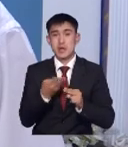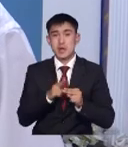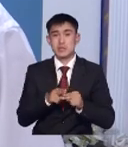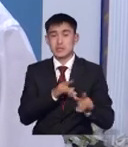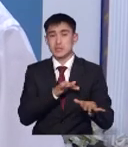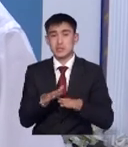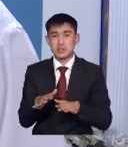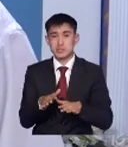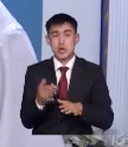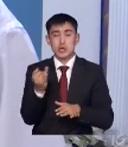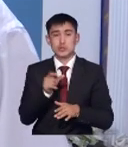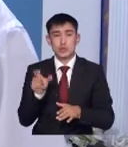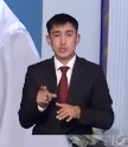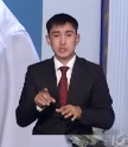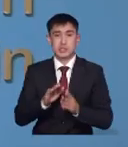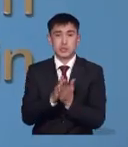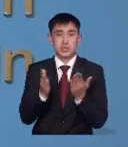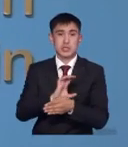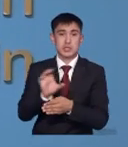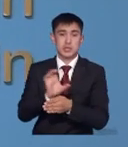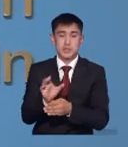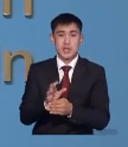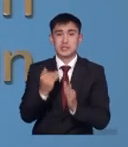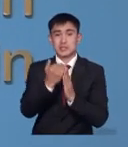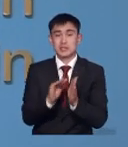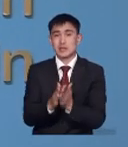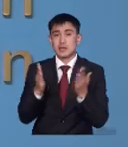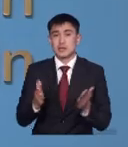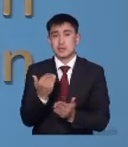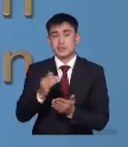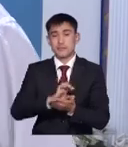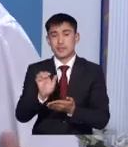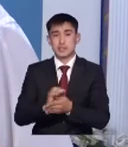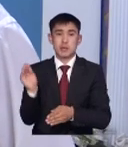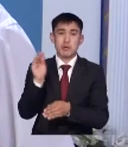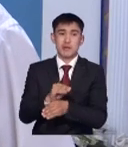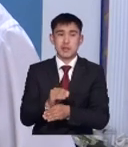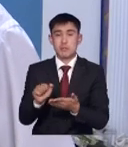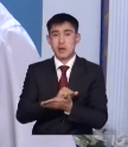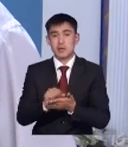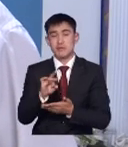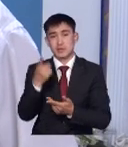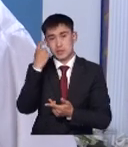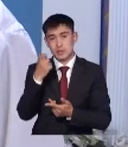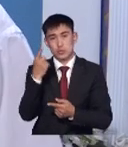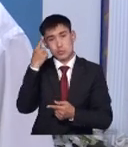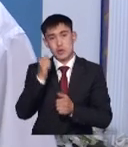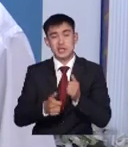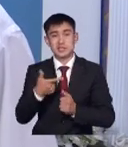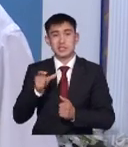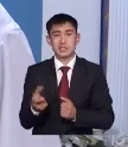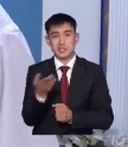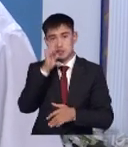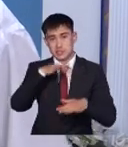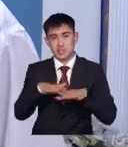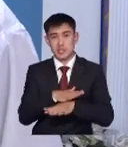данной деятельности историки издают книги, выпускают статьи с хронологией событий, добавлением архивных данных. Думаю, каждый гражданин